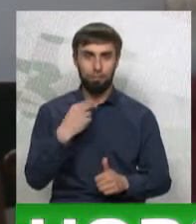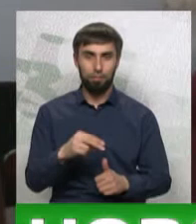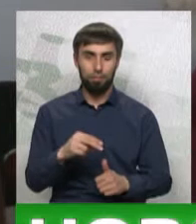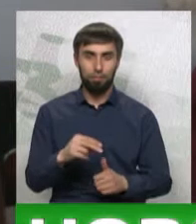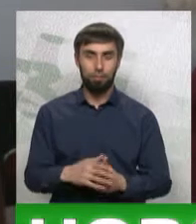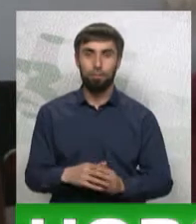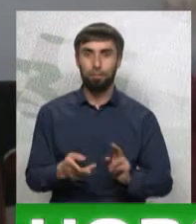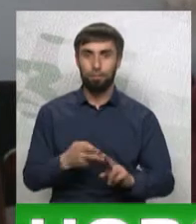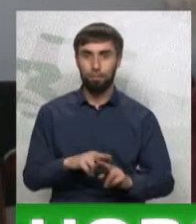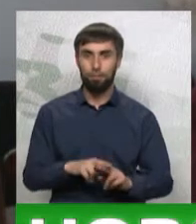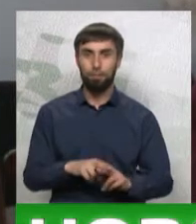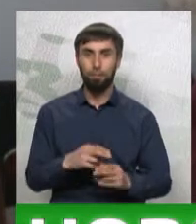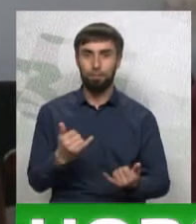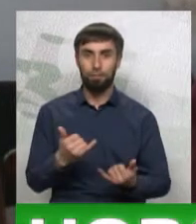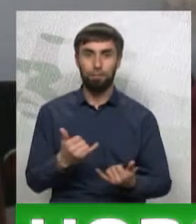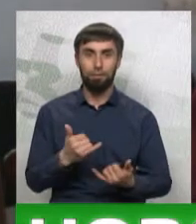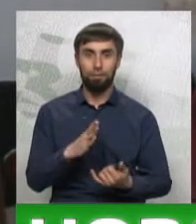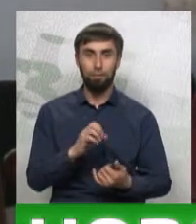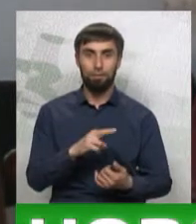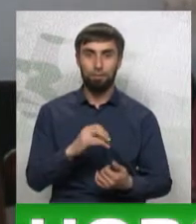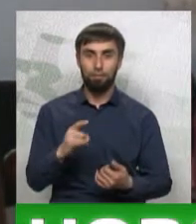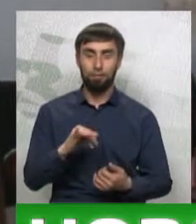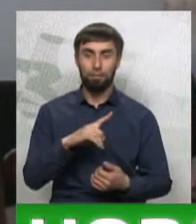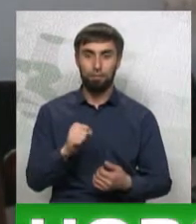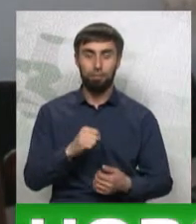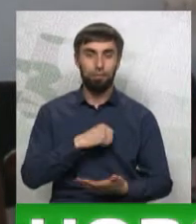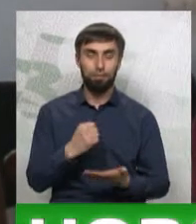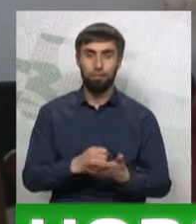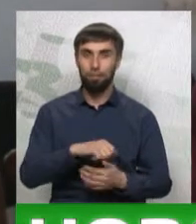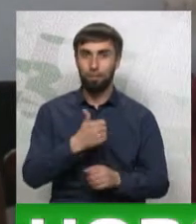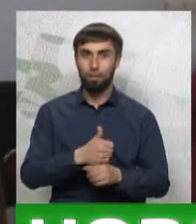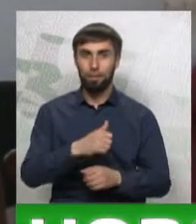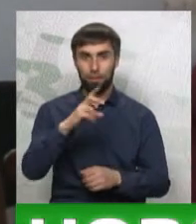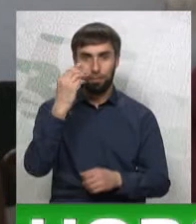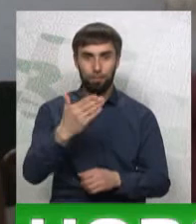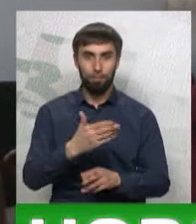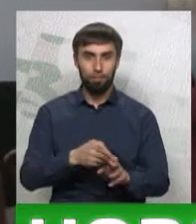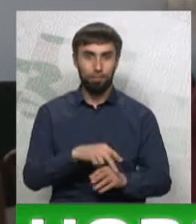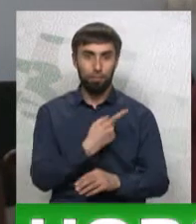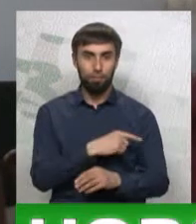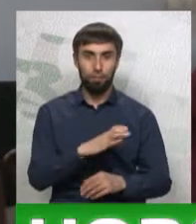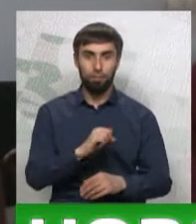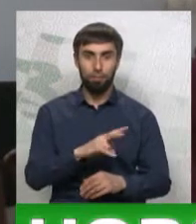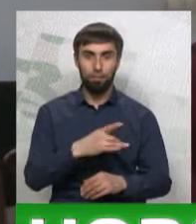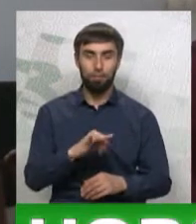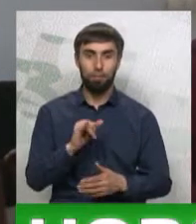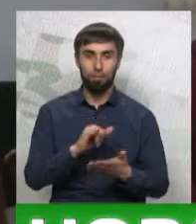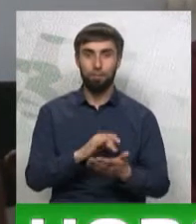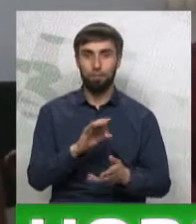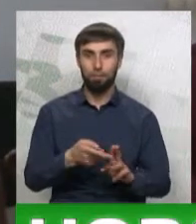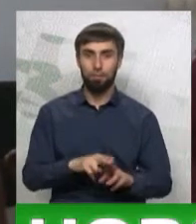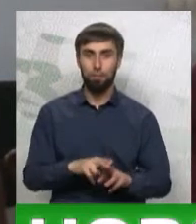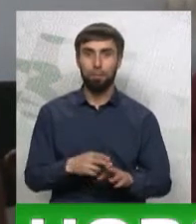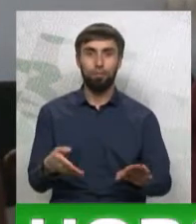и поэтому сейчас введены в связи с постановлением главного государственного врача введены вот этим